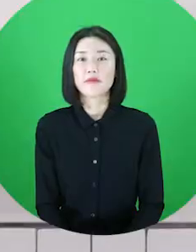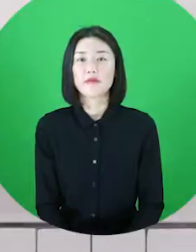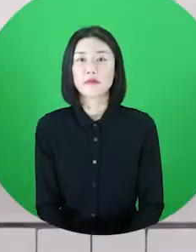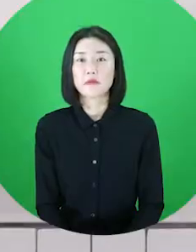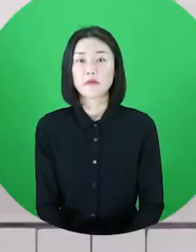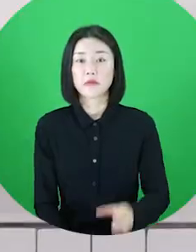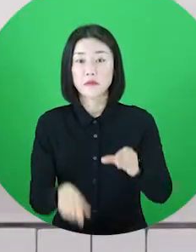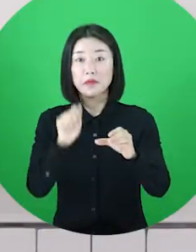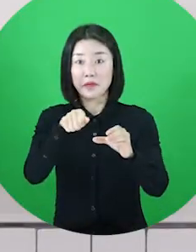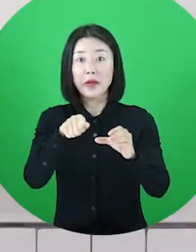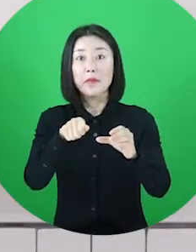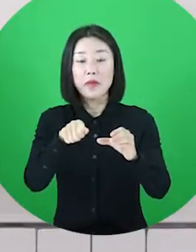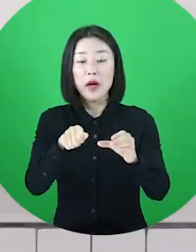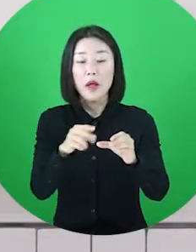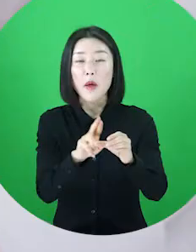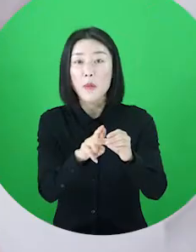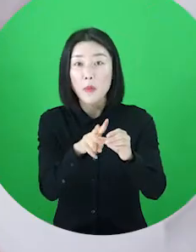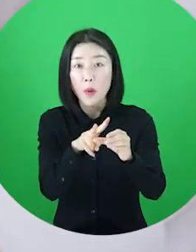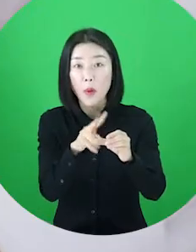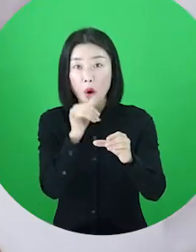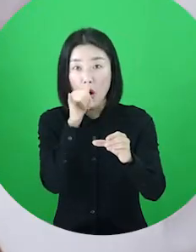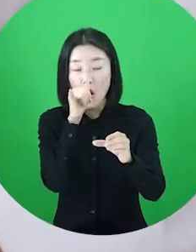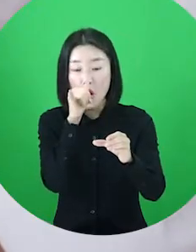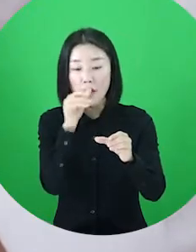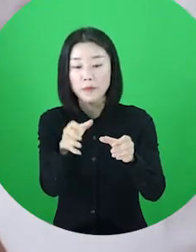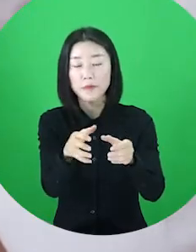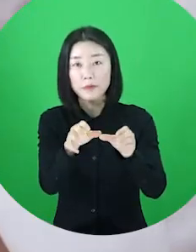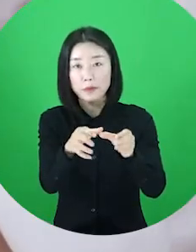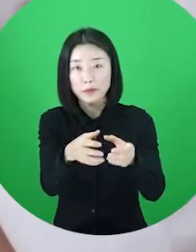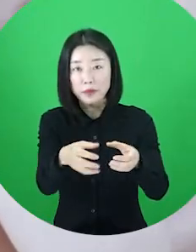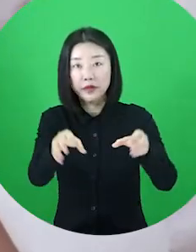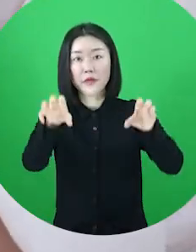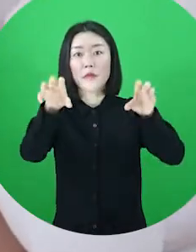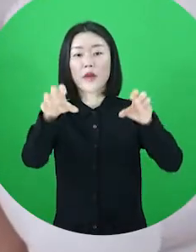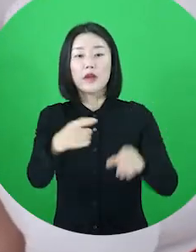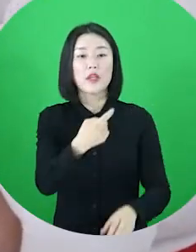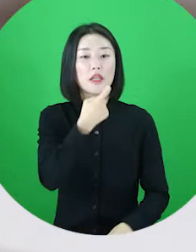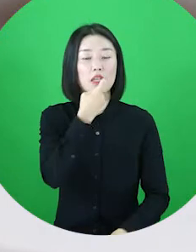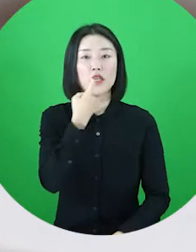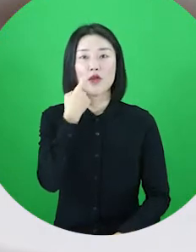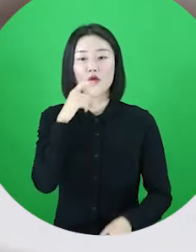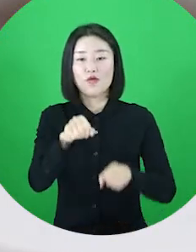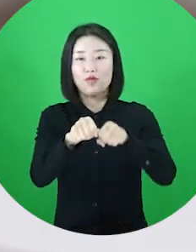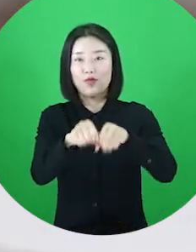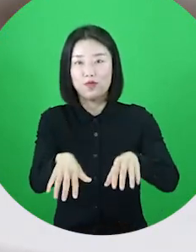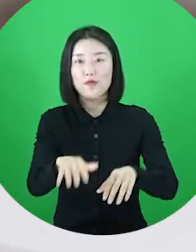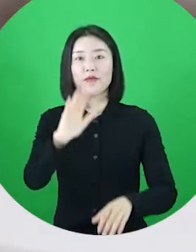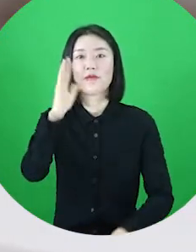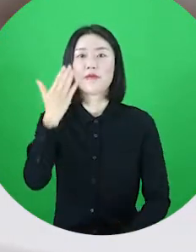깨진 틈을 양쪽으로 벌리면 안에 있는 흰자와 노른자가 그릇에 담기게 됩니다.